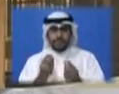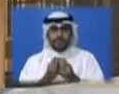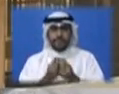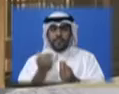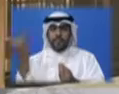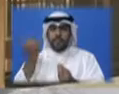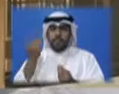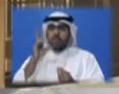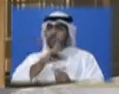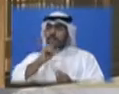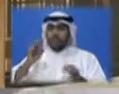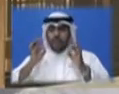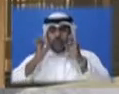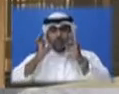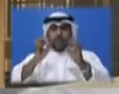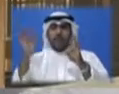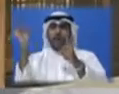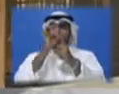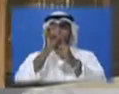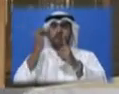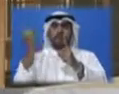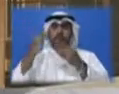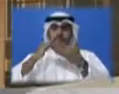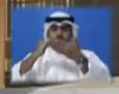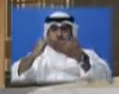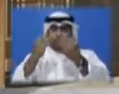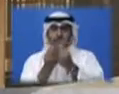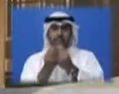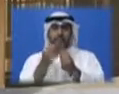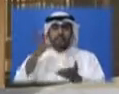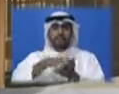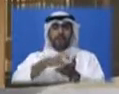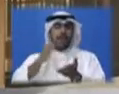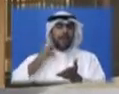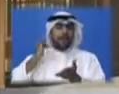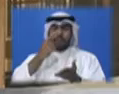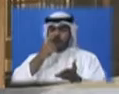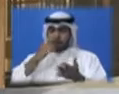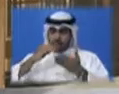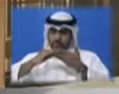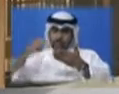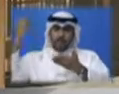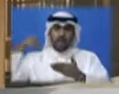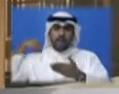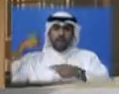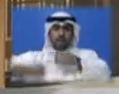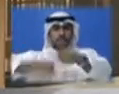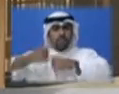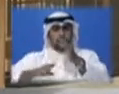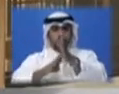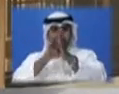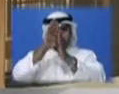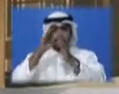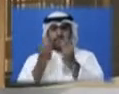الأستاذ مرزوق علي الغانم دائما هدفهم الأسمى هو خدمة القضايا العربية والدفع إلى الأمام